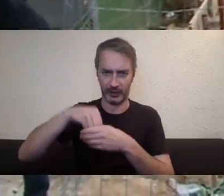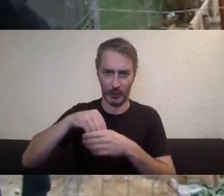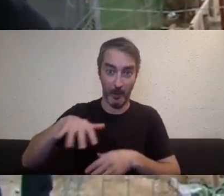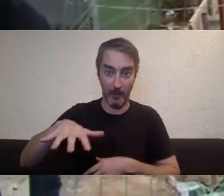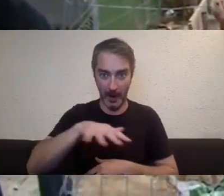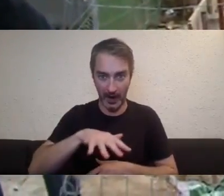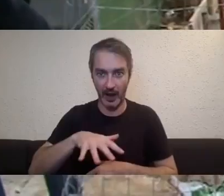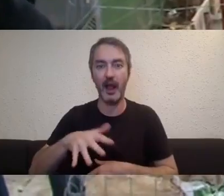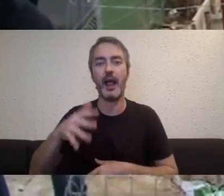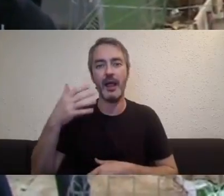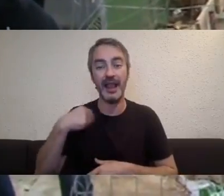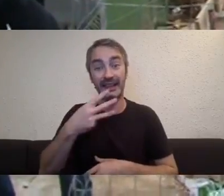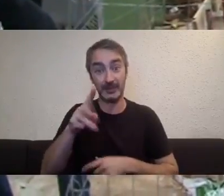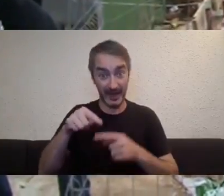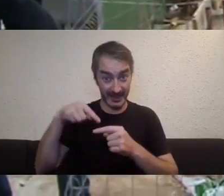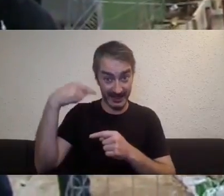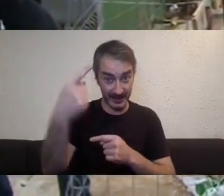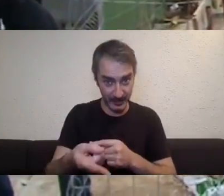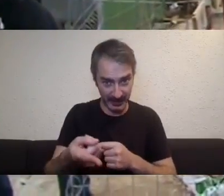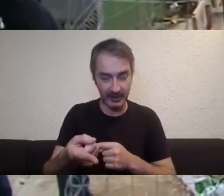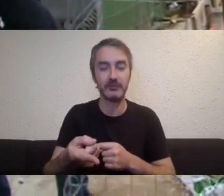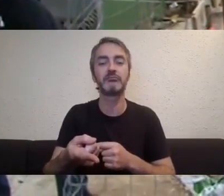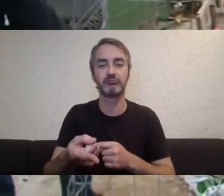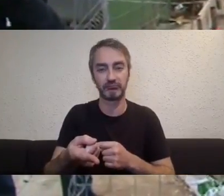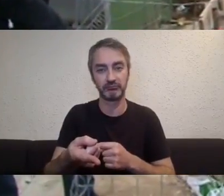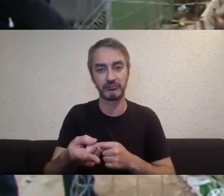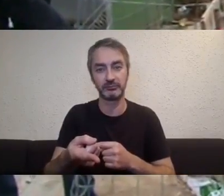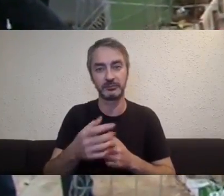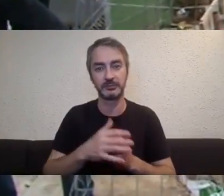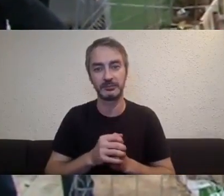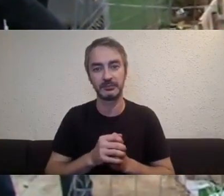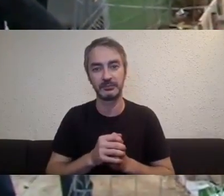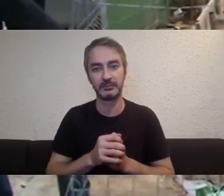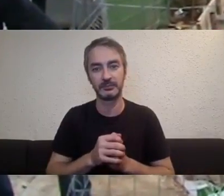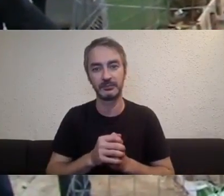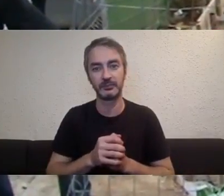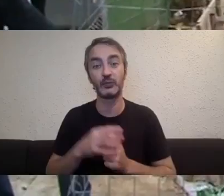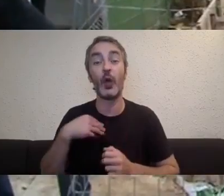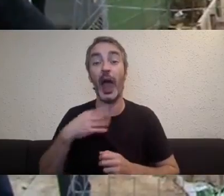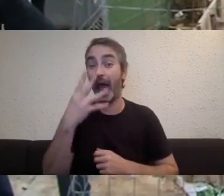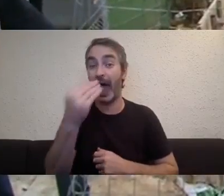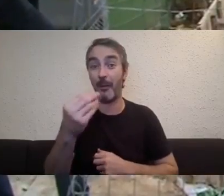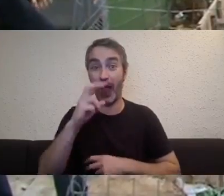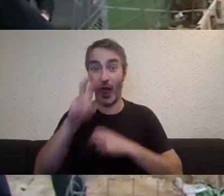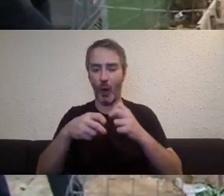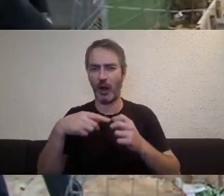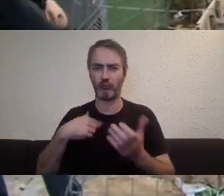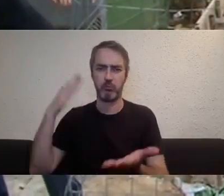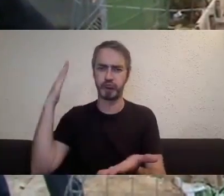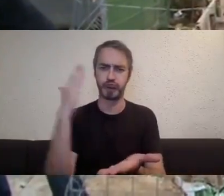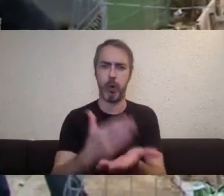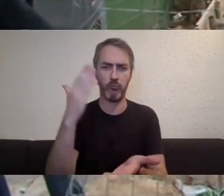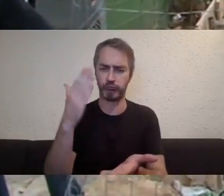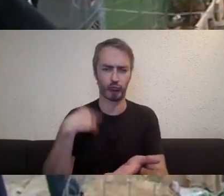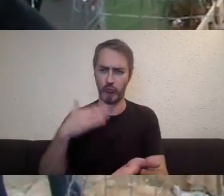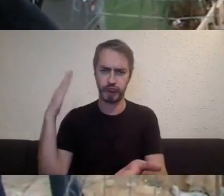al barri, es va fer, tres setmanes després d'això, es va fer la interrupció de les obres de l'AVE, el seu